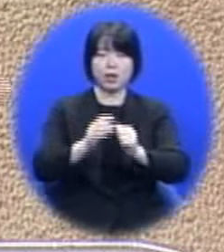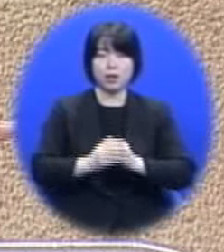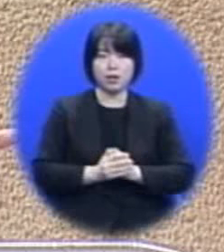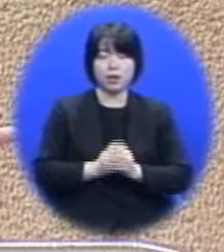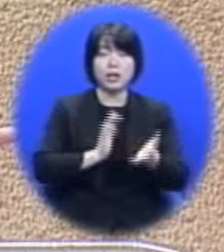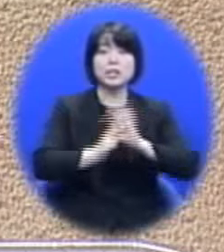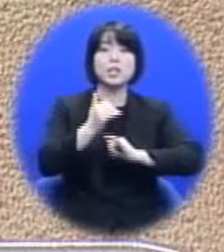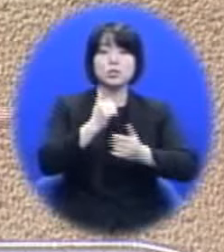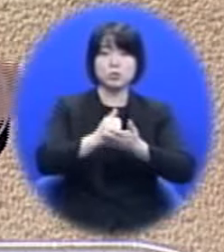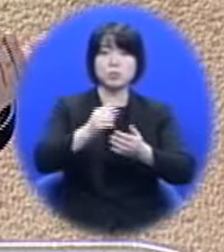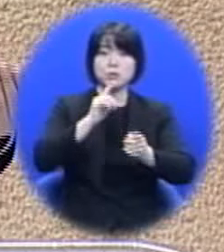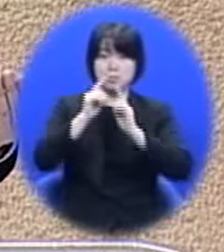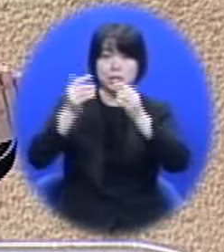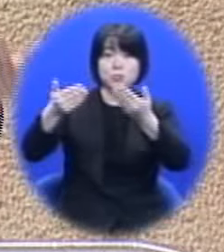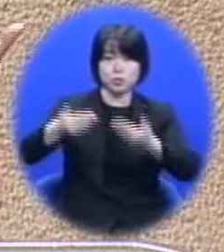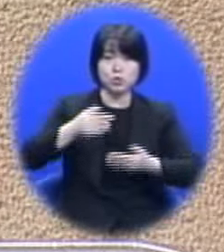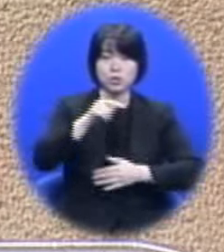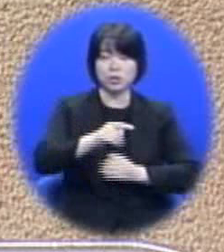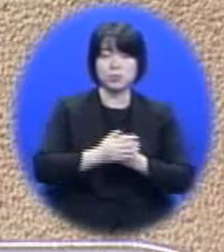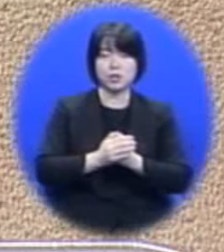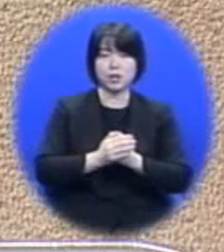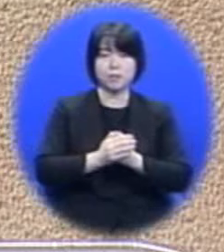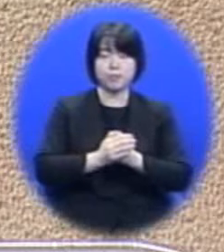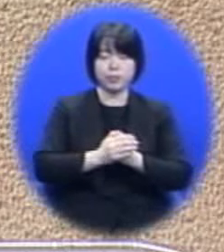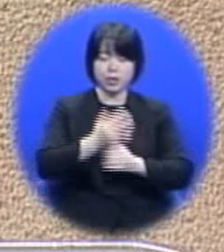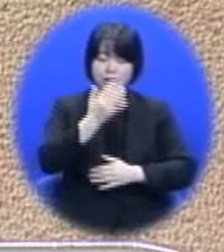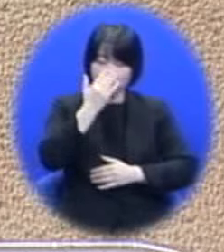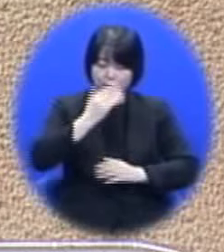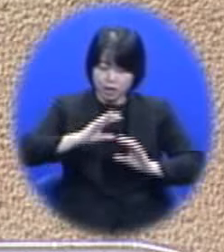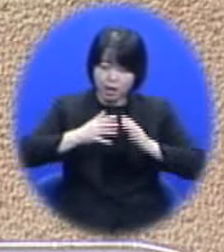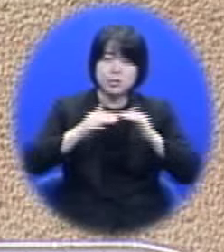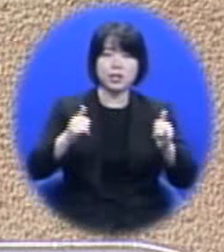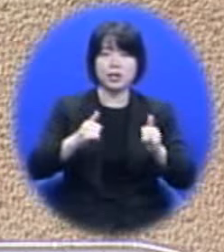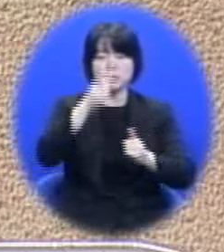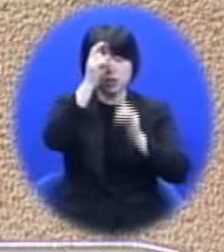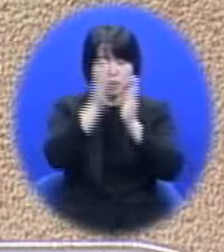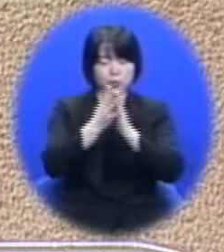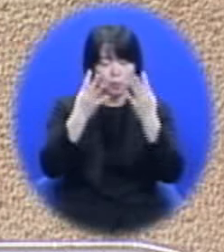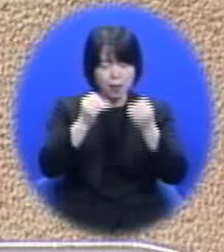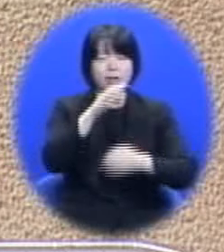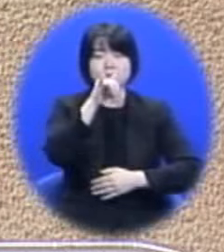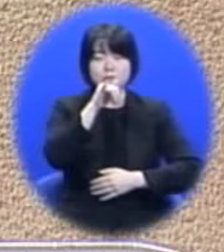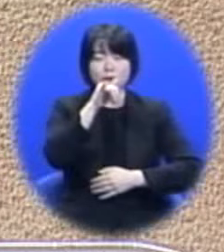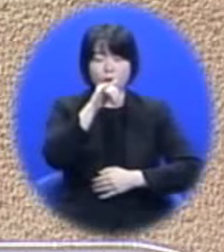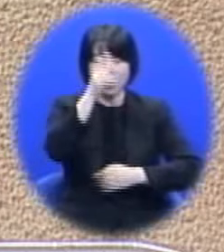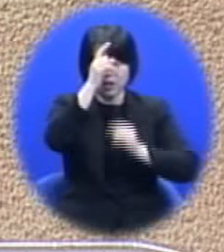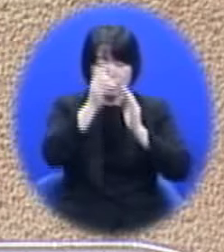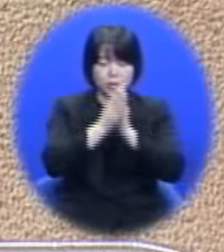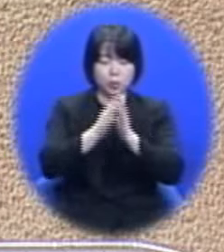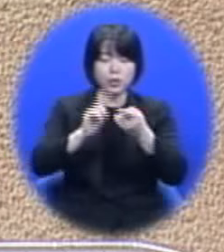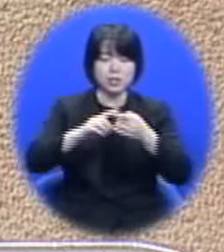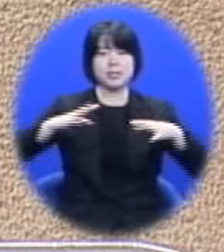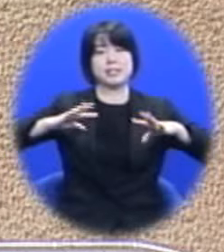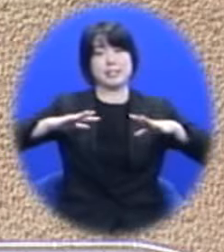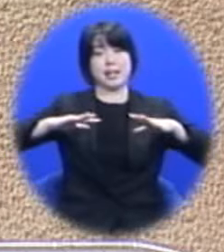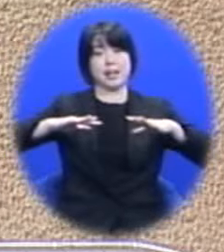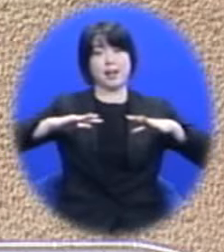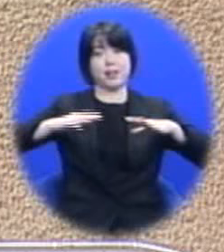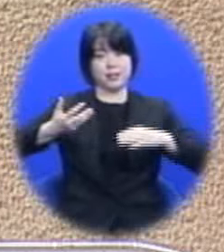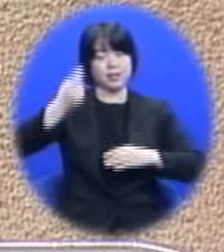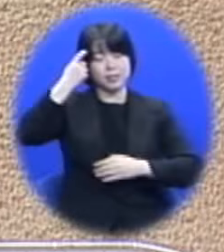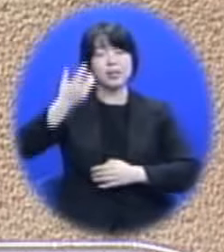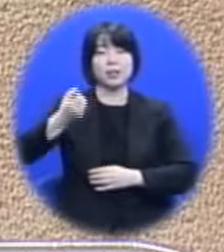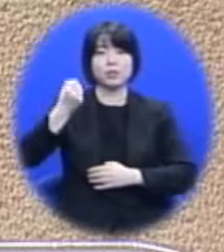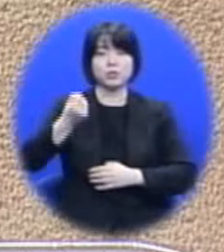예수님께서 하신 말씀이에요. 이스라엘 백성들이 그렇게 기도를 많이 했습니다. 기도하는 걸 자랑으로 여겼어요. 그런데